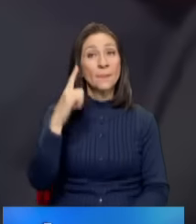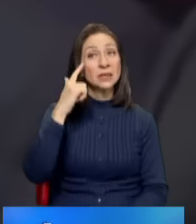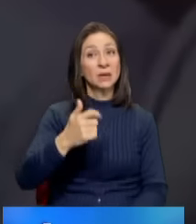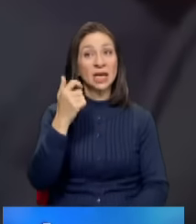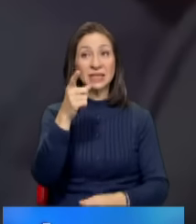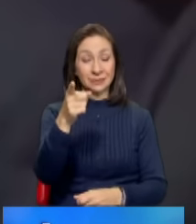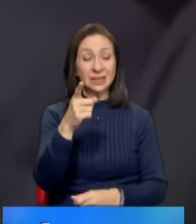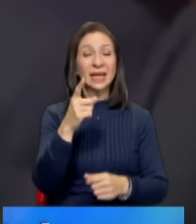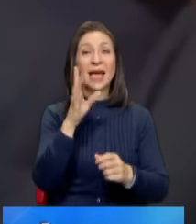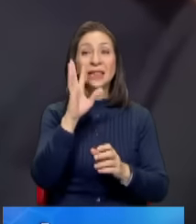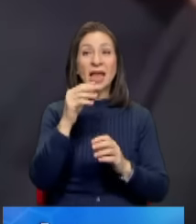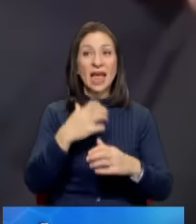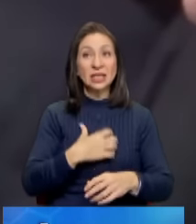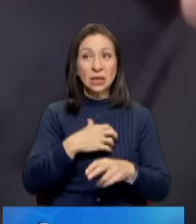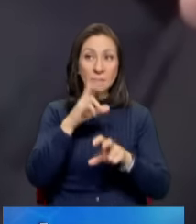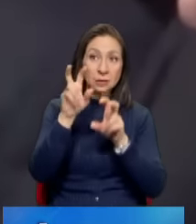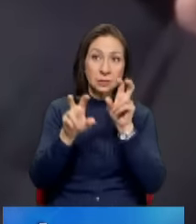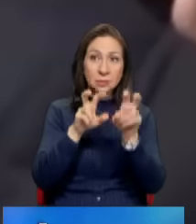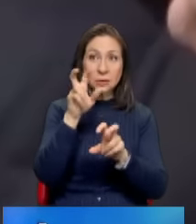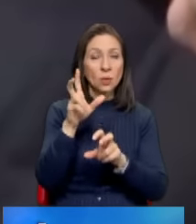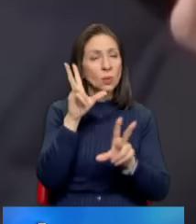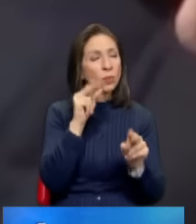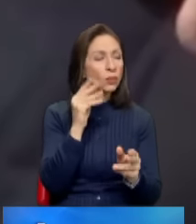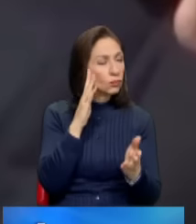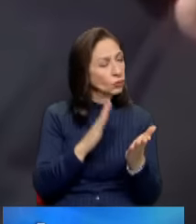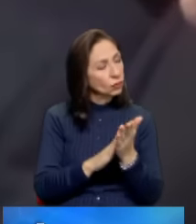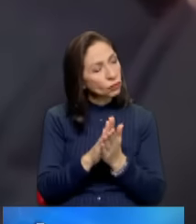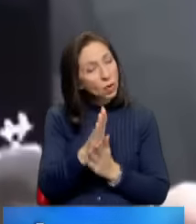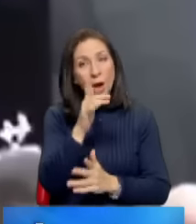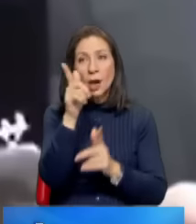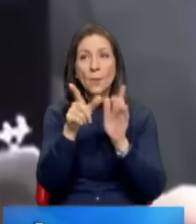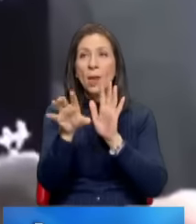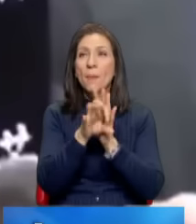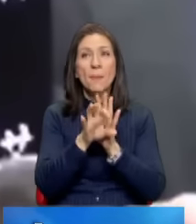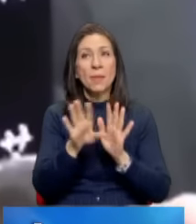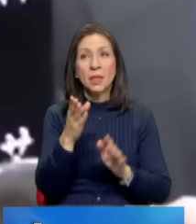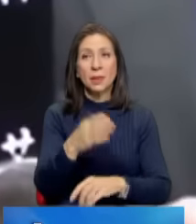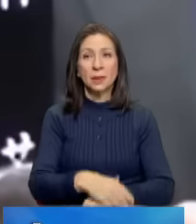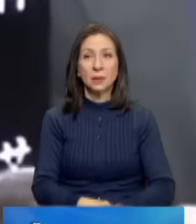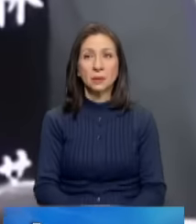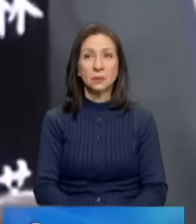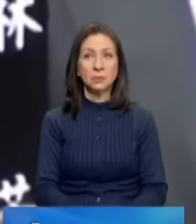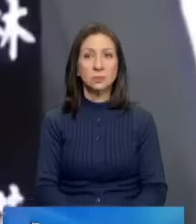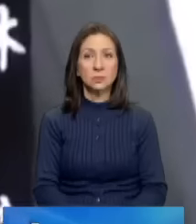Başbakan Ishiba kendisine yönelen endişeli bakışlar eşliğinde derin uykudaydı. O anlar kameralara yansıdı.